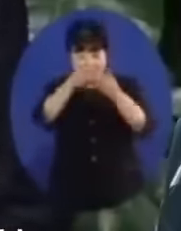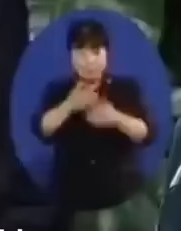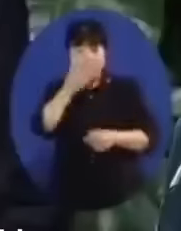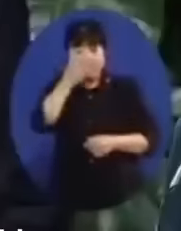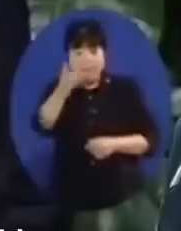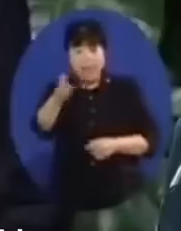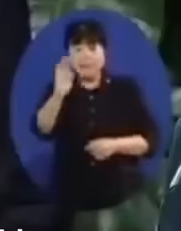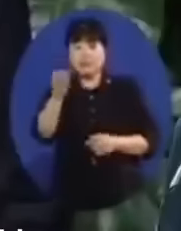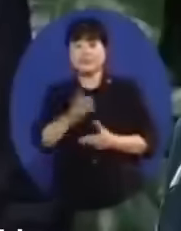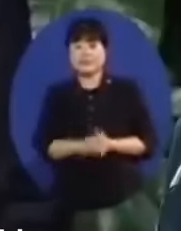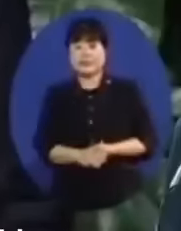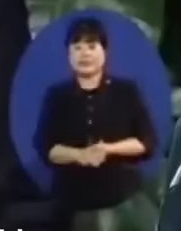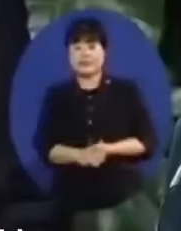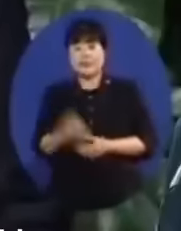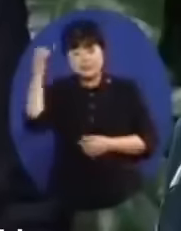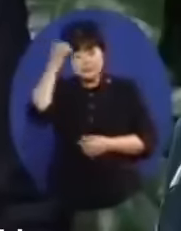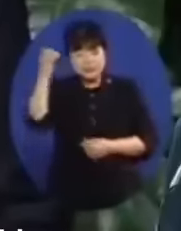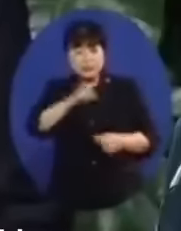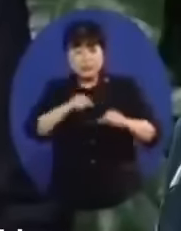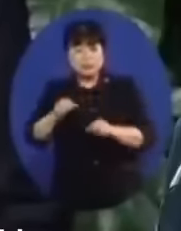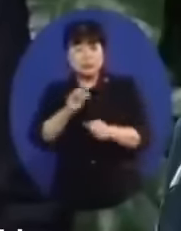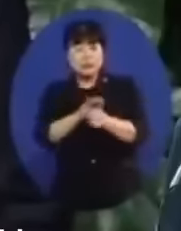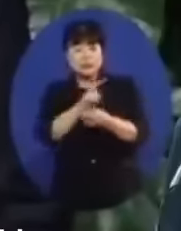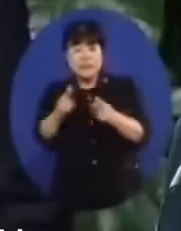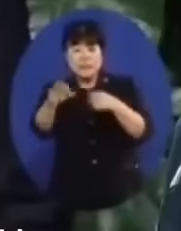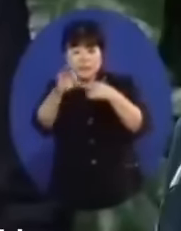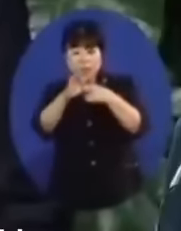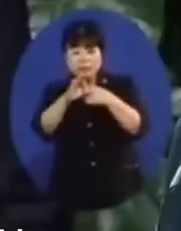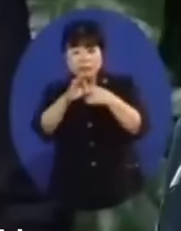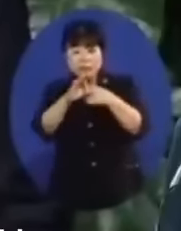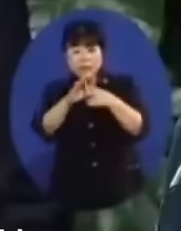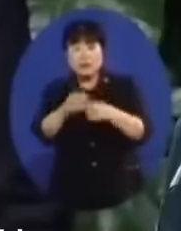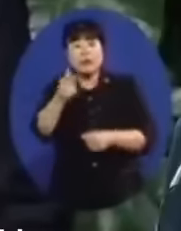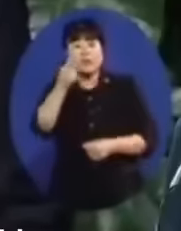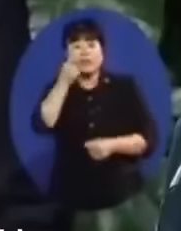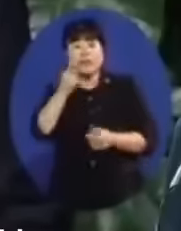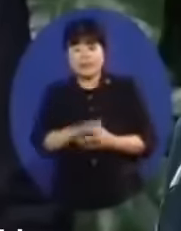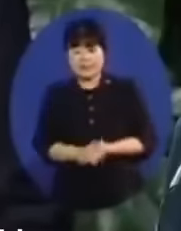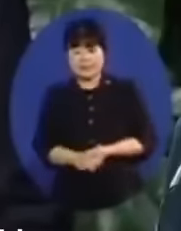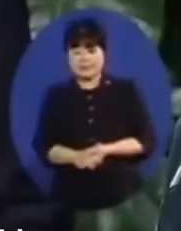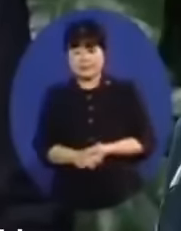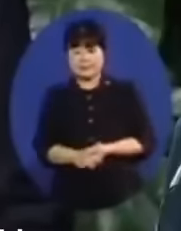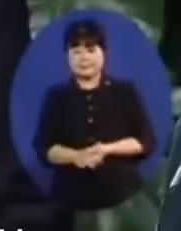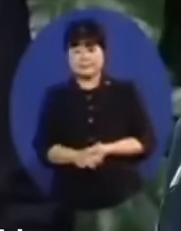있는 것입니다. 성령님이 역사했으면 절대로 못했어요.